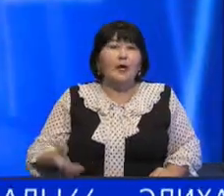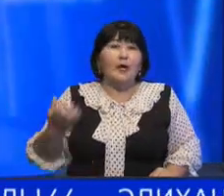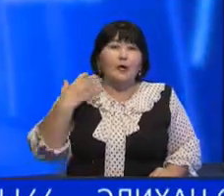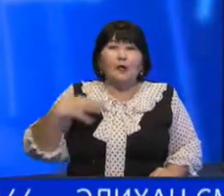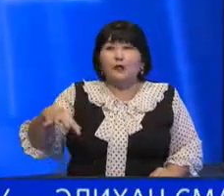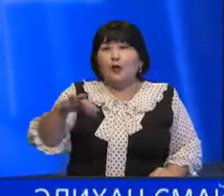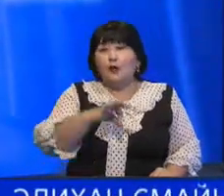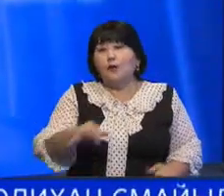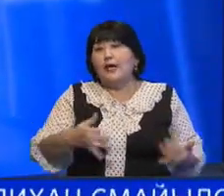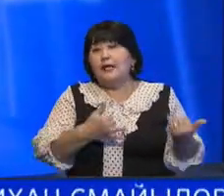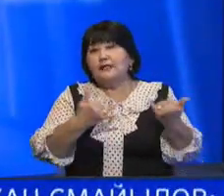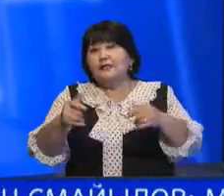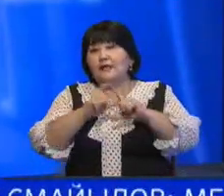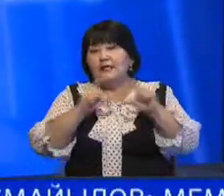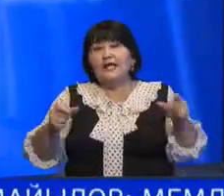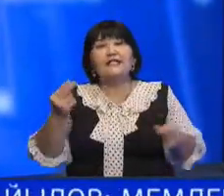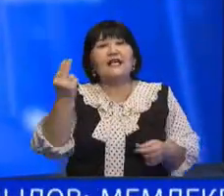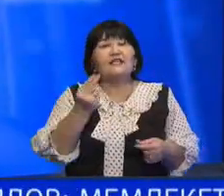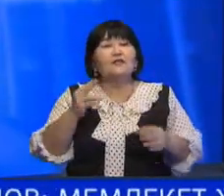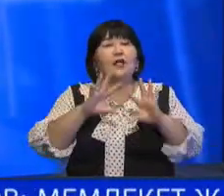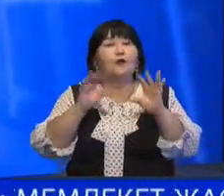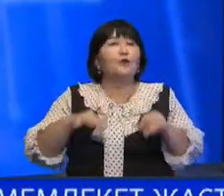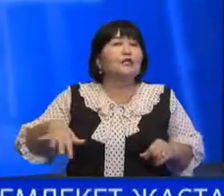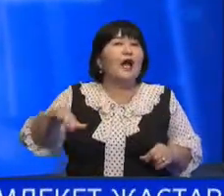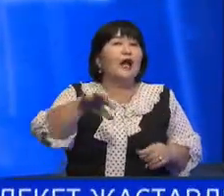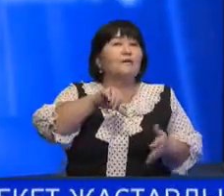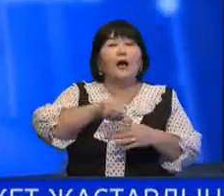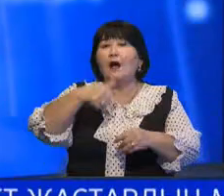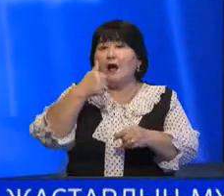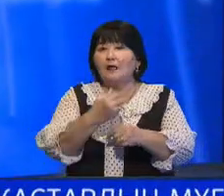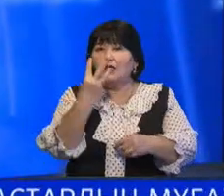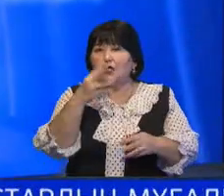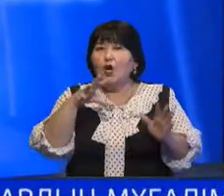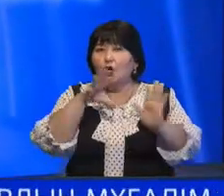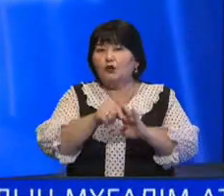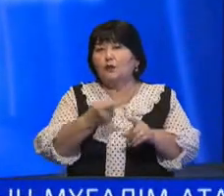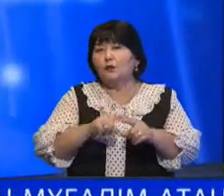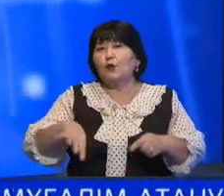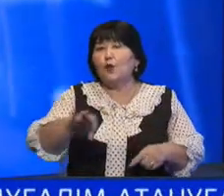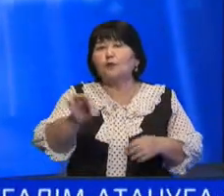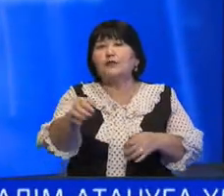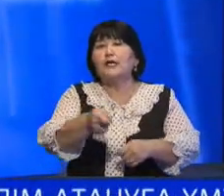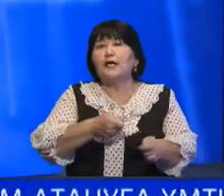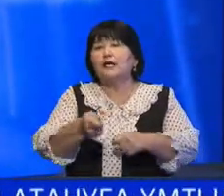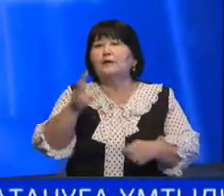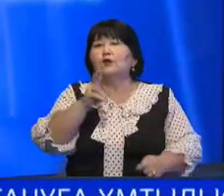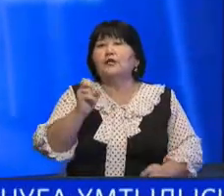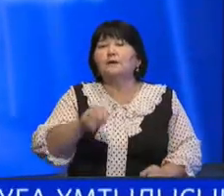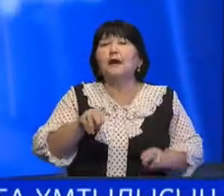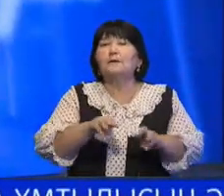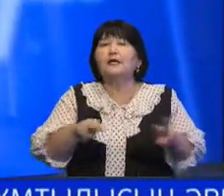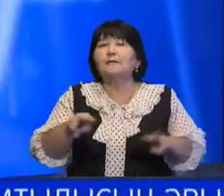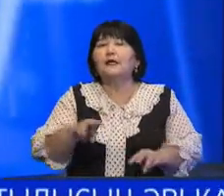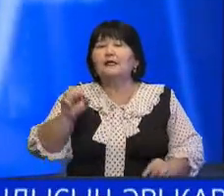Қызылорда облысы сервистік нысандарды цифрландыру бойынша аймақтар арасында алғашқы үштікте. Бұл туралы облыс әкімі Нұрлыбек Нәлібаев премьер-министр